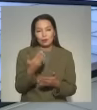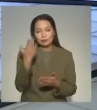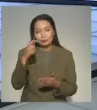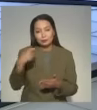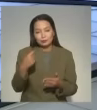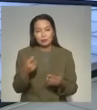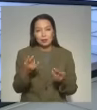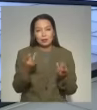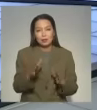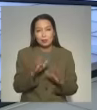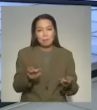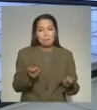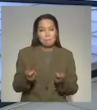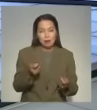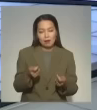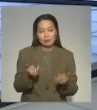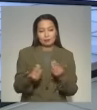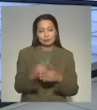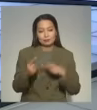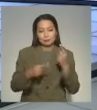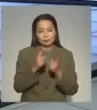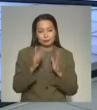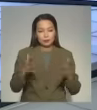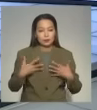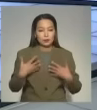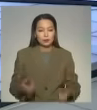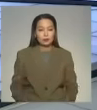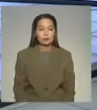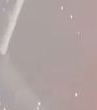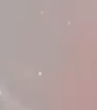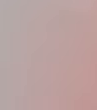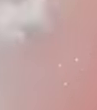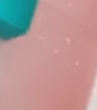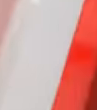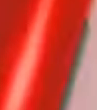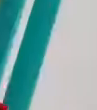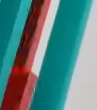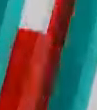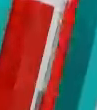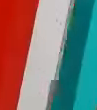правителя-завоевателя. А у меня на этом все. Я прощаюсь с вами до завтра. Спасибо за внимание.